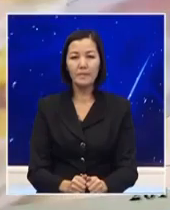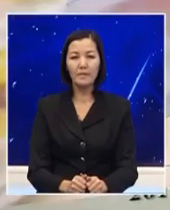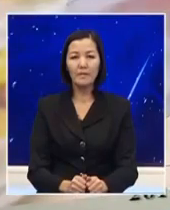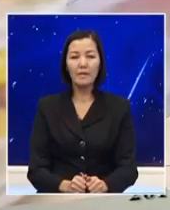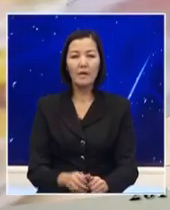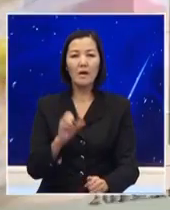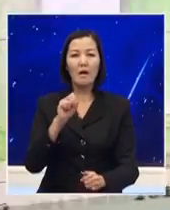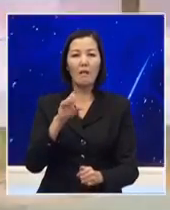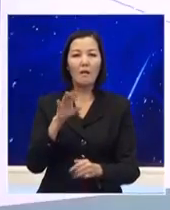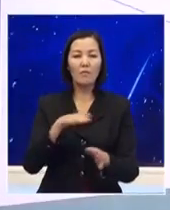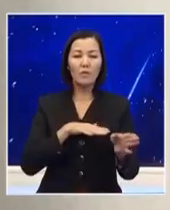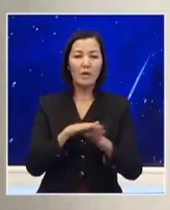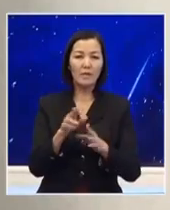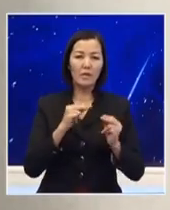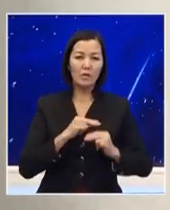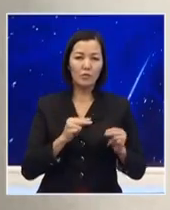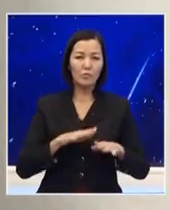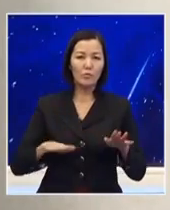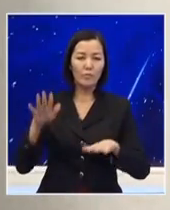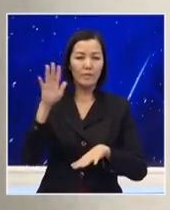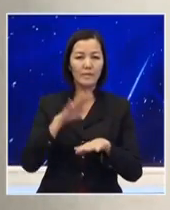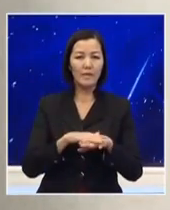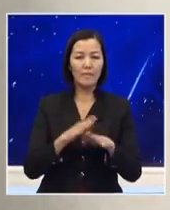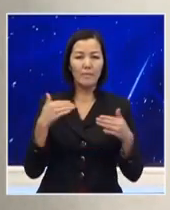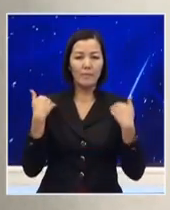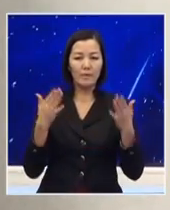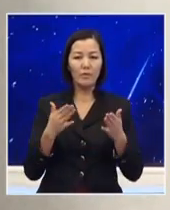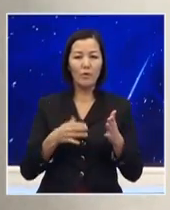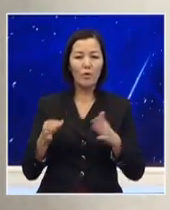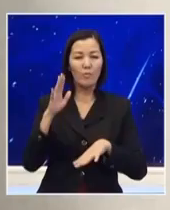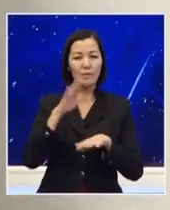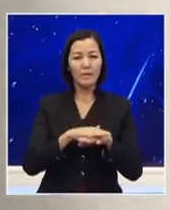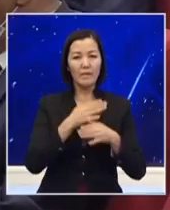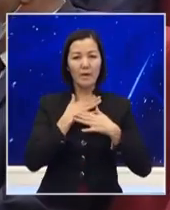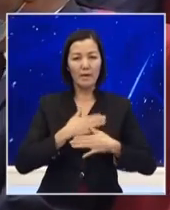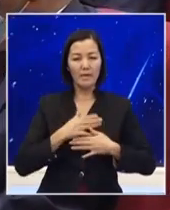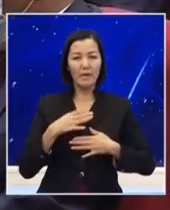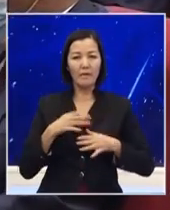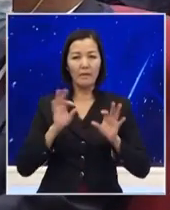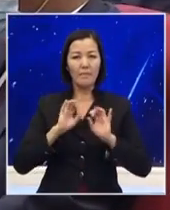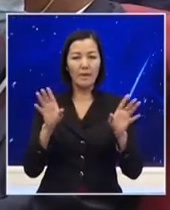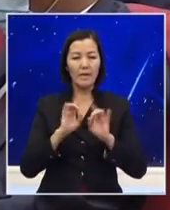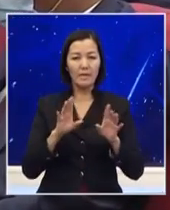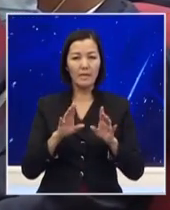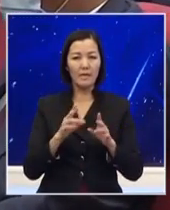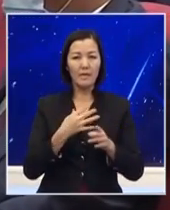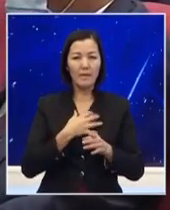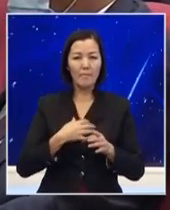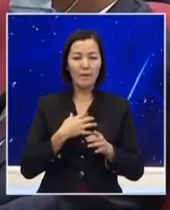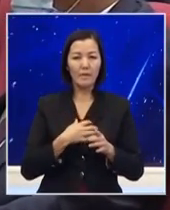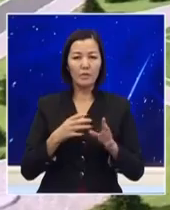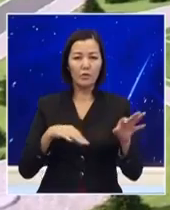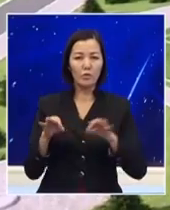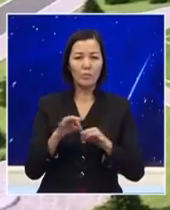Айдында Алакөл ауданында атқарылған жұмыстар мен аумақ басшысы көтерген мәселелерге Амандық Баталов риза болды. Баяндаған екі маңызды жобасын бірден